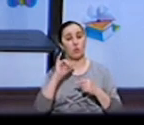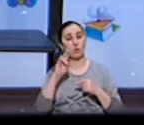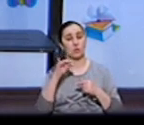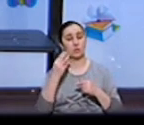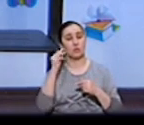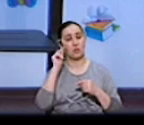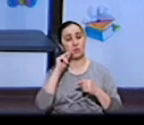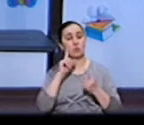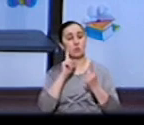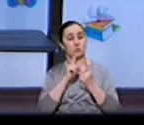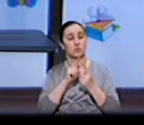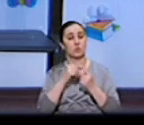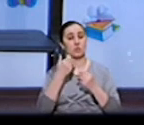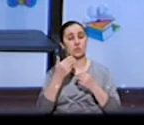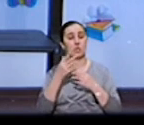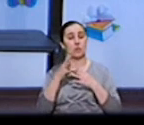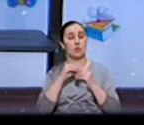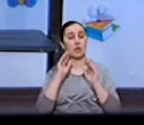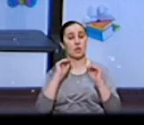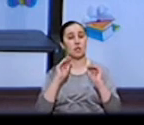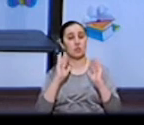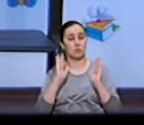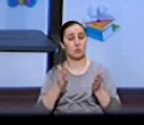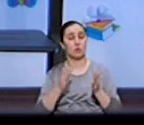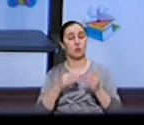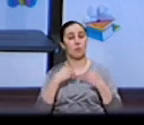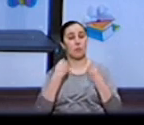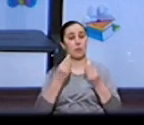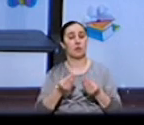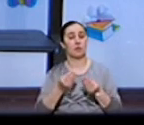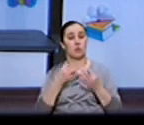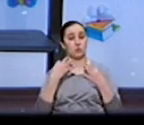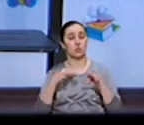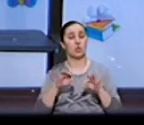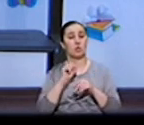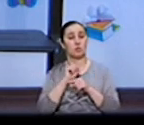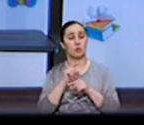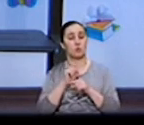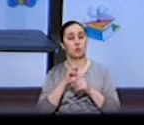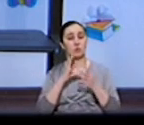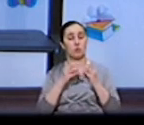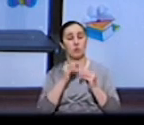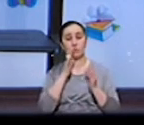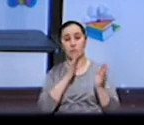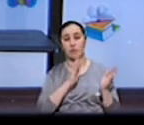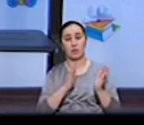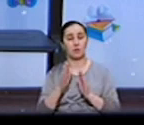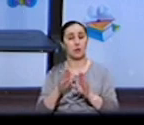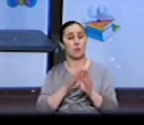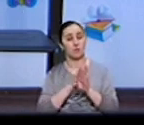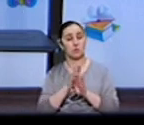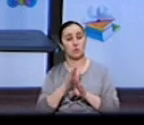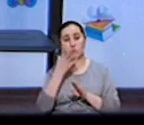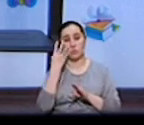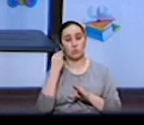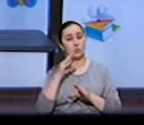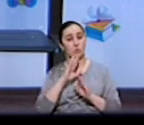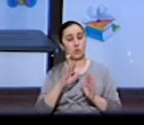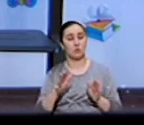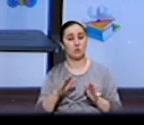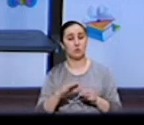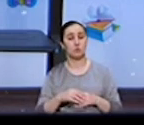darsida ko'rishguncha sizlar bilan xayrlashib qolaman. Berilgan mustaqil topshiriqlarni o'z vaqtida bajarishni